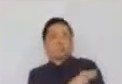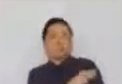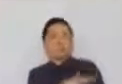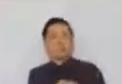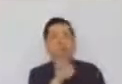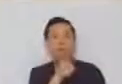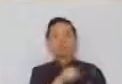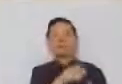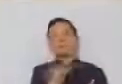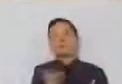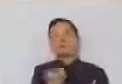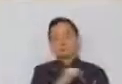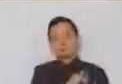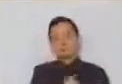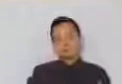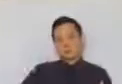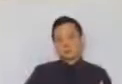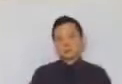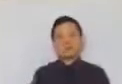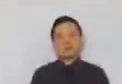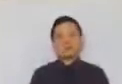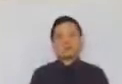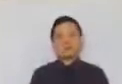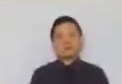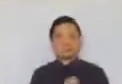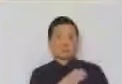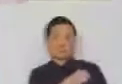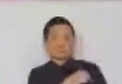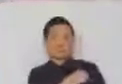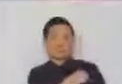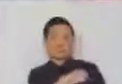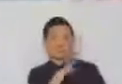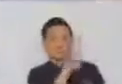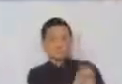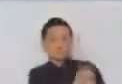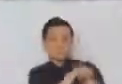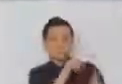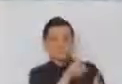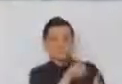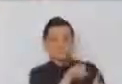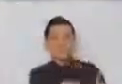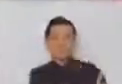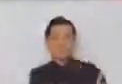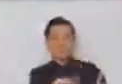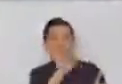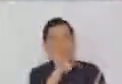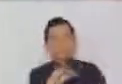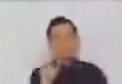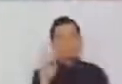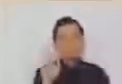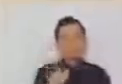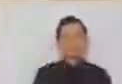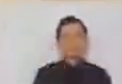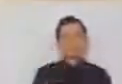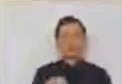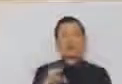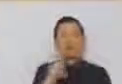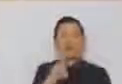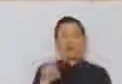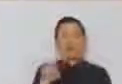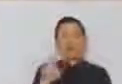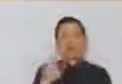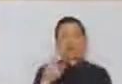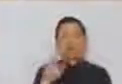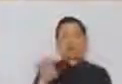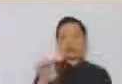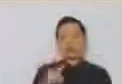sa barangay Sabatan sa Orion, Bataan. Bilang sa mga nasawi matapos matabunan sa pagguho, ang 61